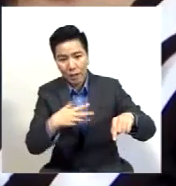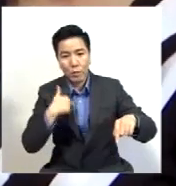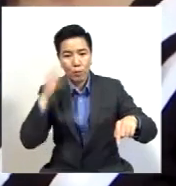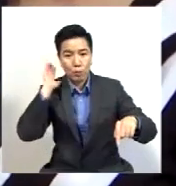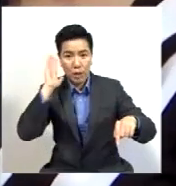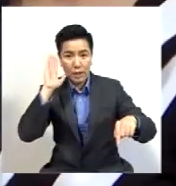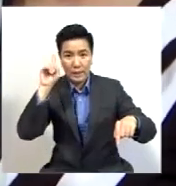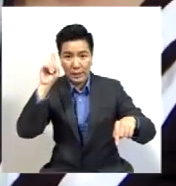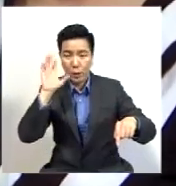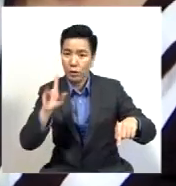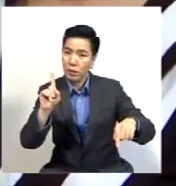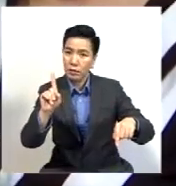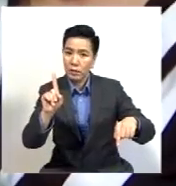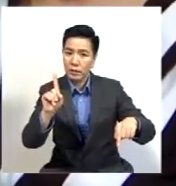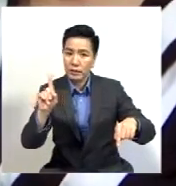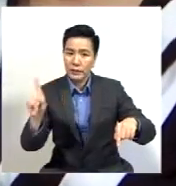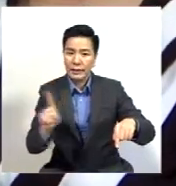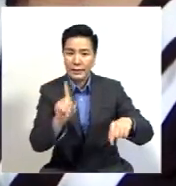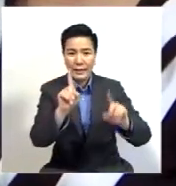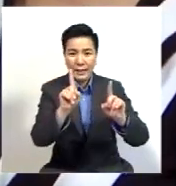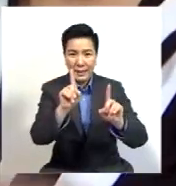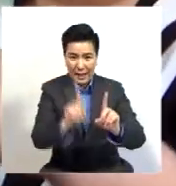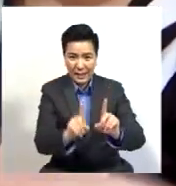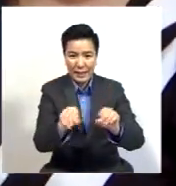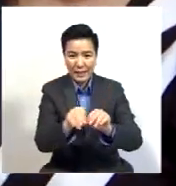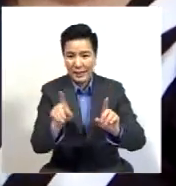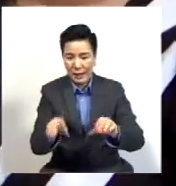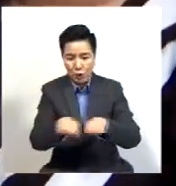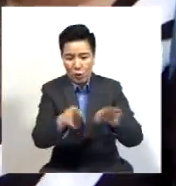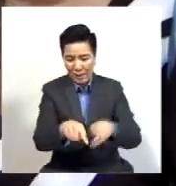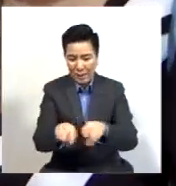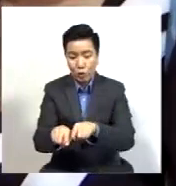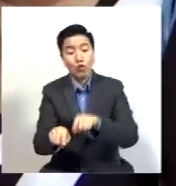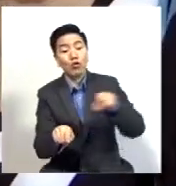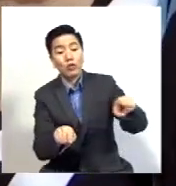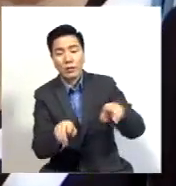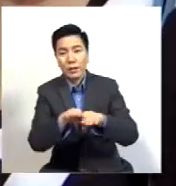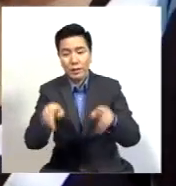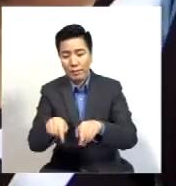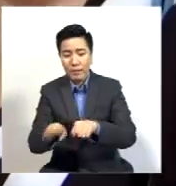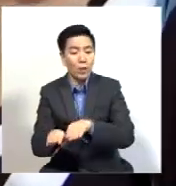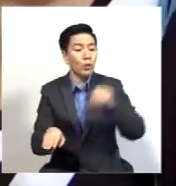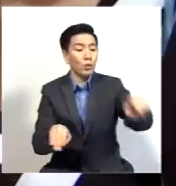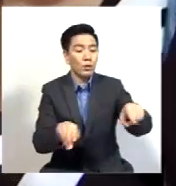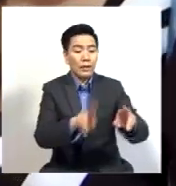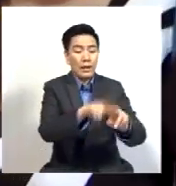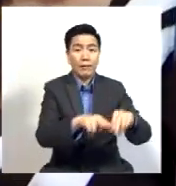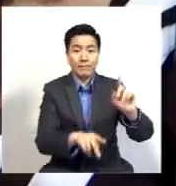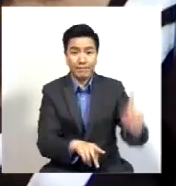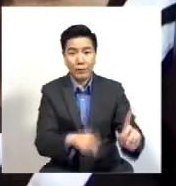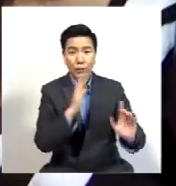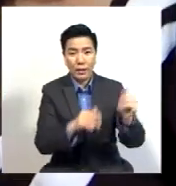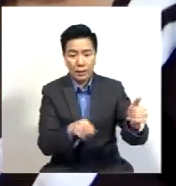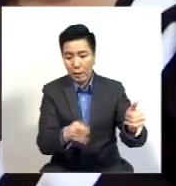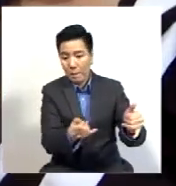ผู้ชายคนนึงมานั่งข้าง ๆโต๊ะข้างๆกัน ฮะโต๊ะโน้นนี่โต๊ะนี้แล้วเสร็จแล้วพอ